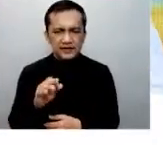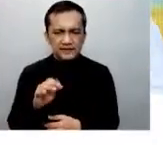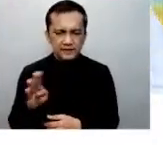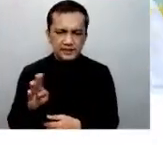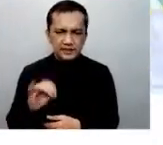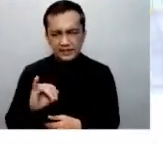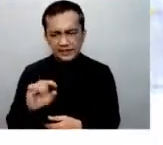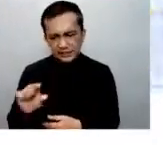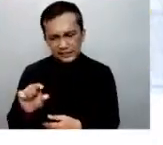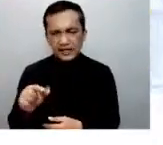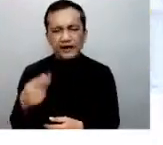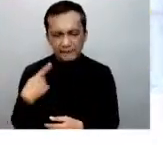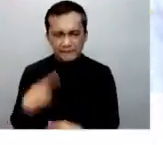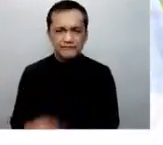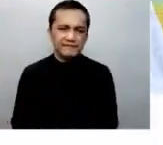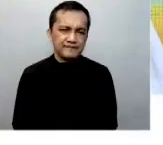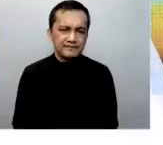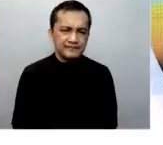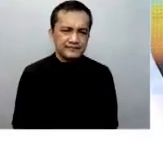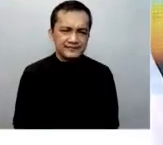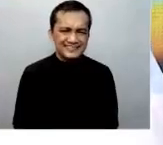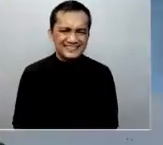So, lalaki mo na sabi.